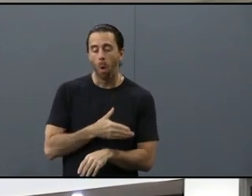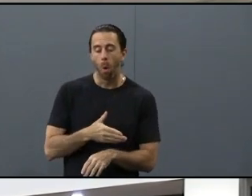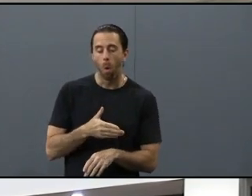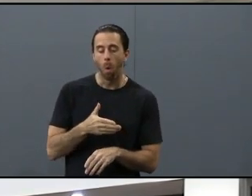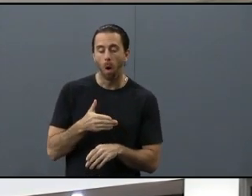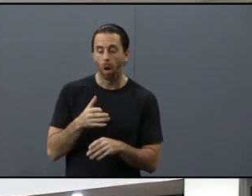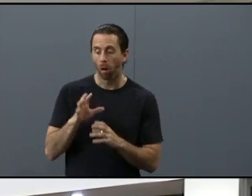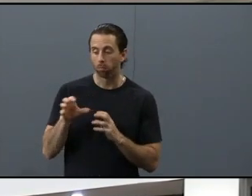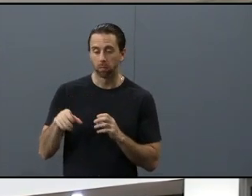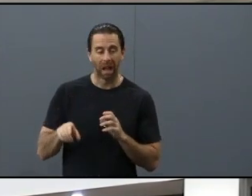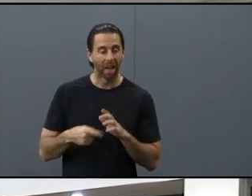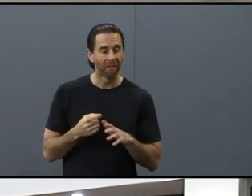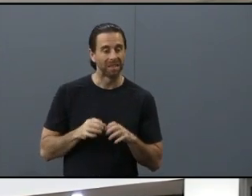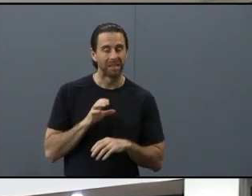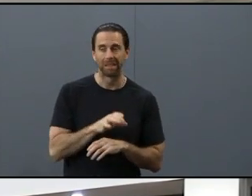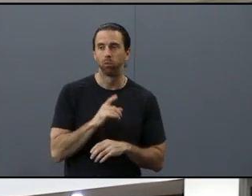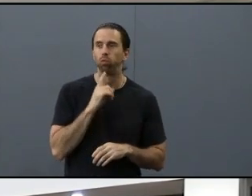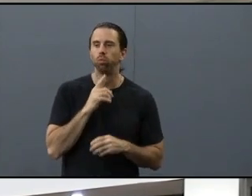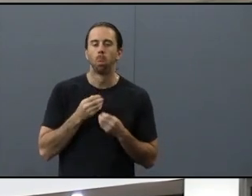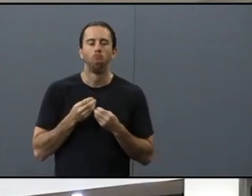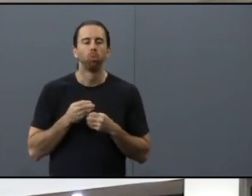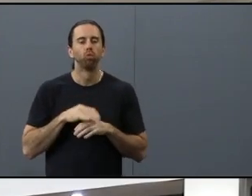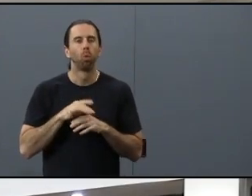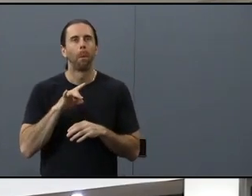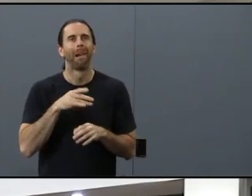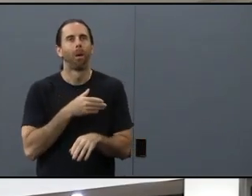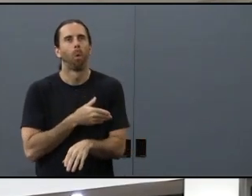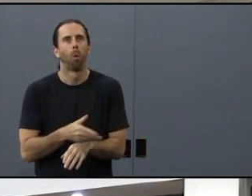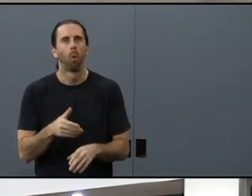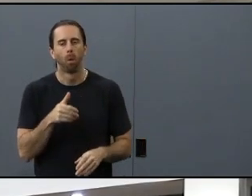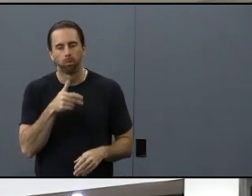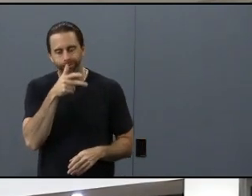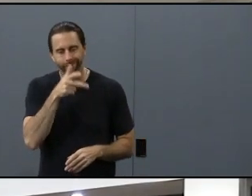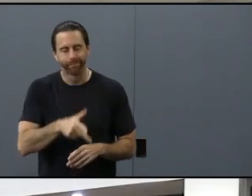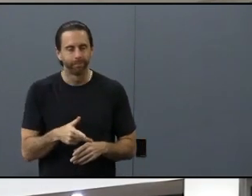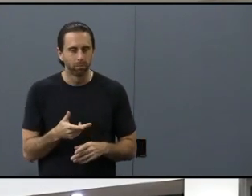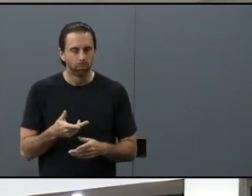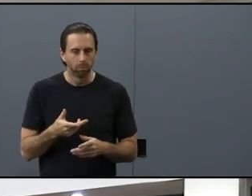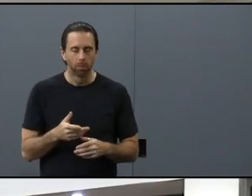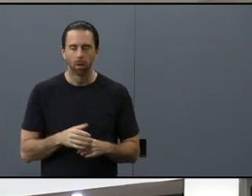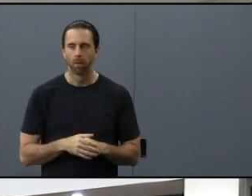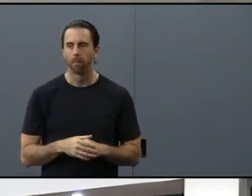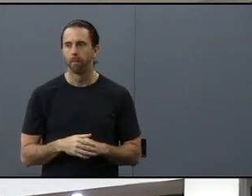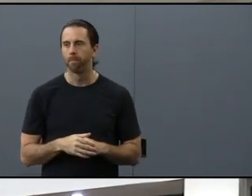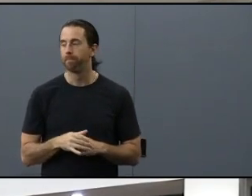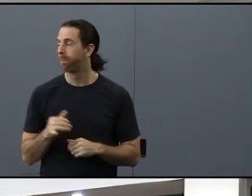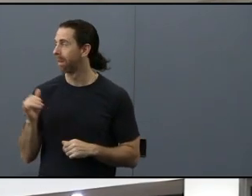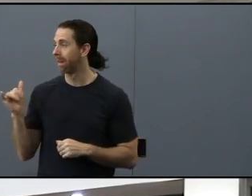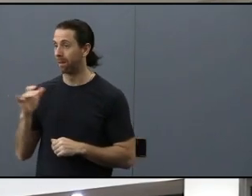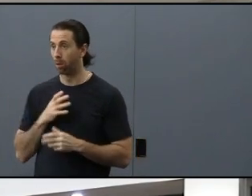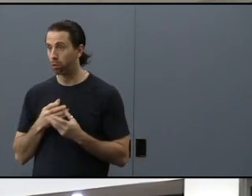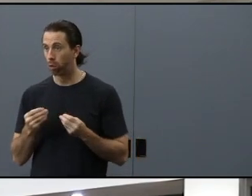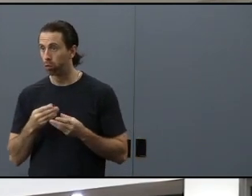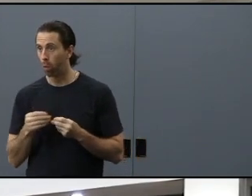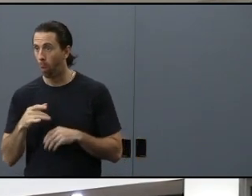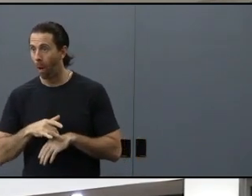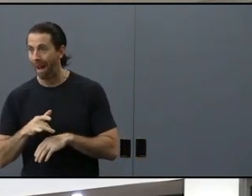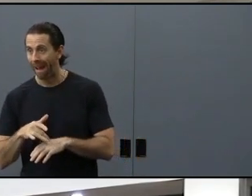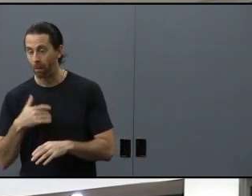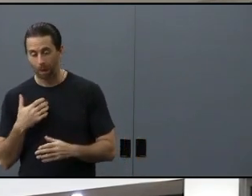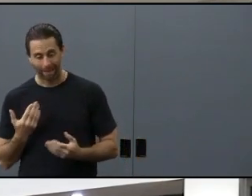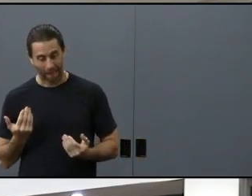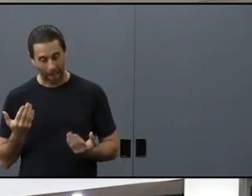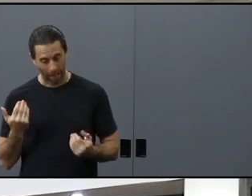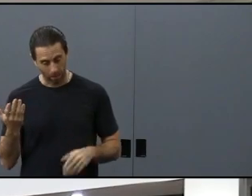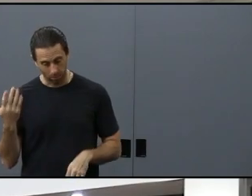réinvestis ça c'est sûr c'est pas beaucoup là sur 8 million 1lion.5 ça para un peu vous avez des solutions concrètes moi j'attends